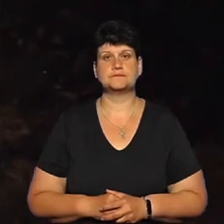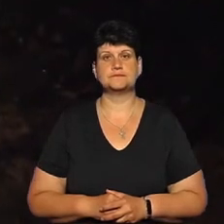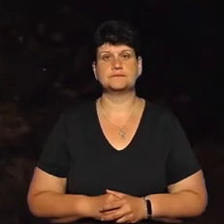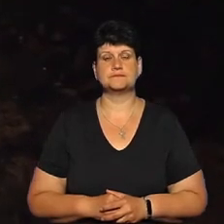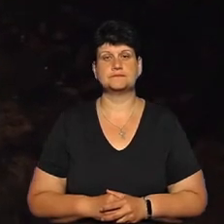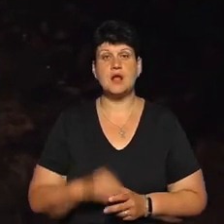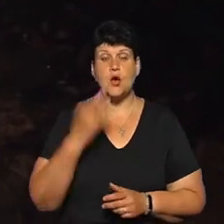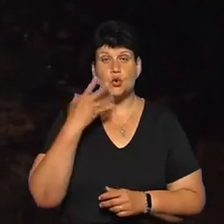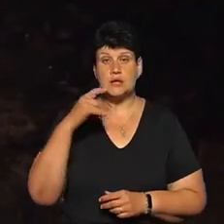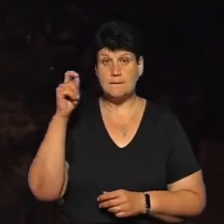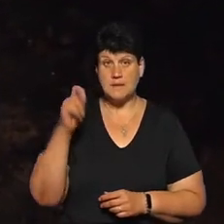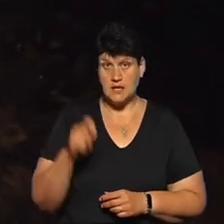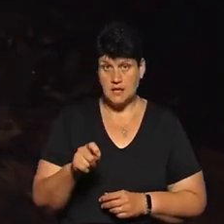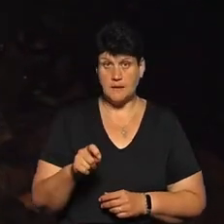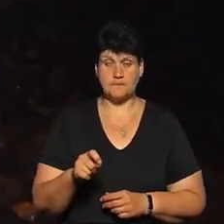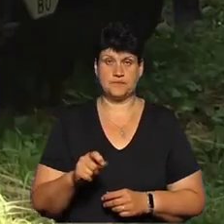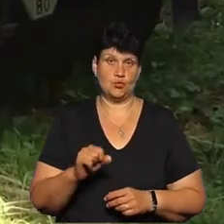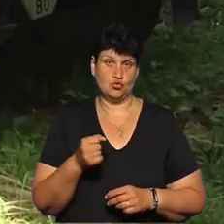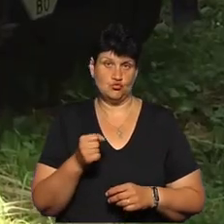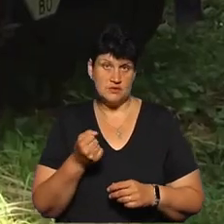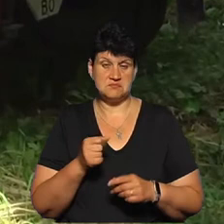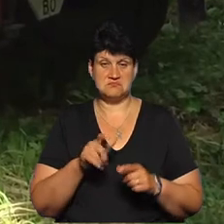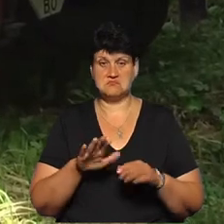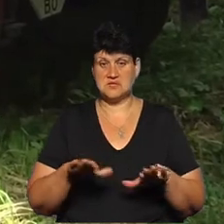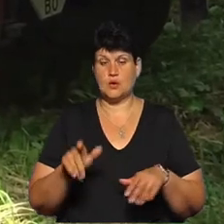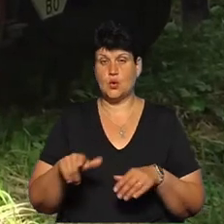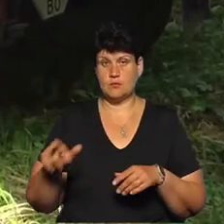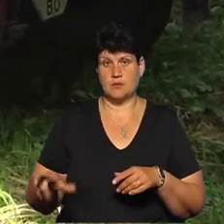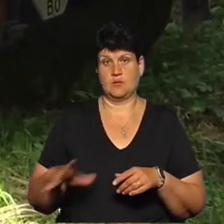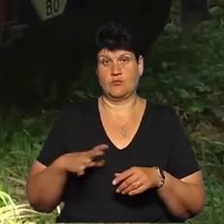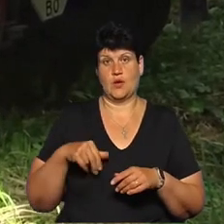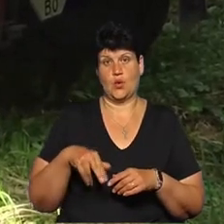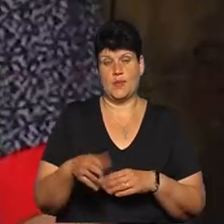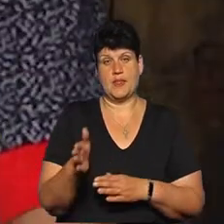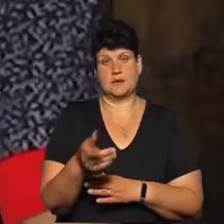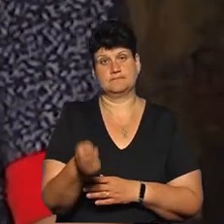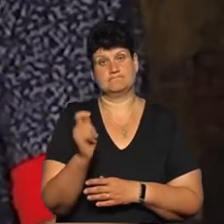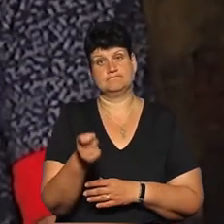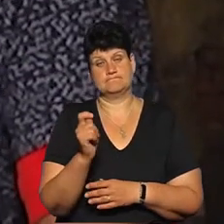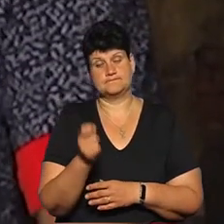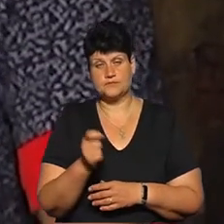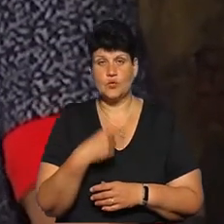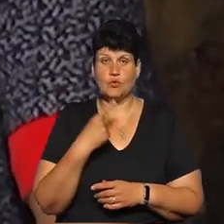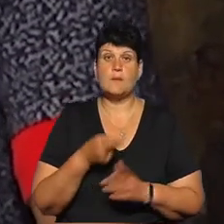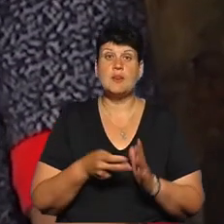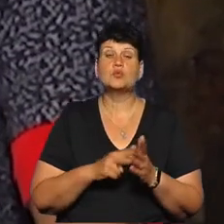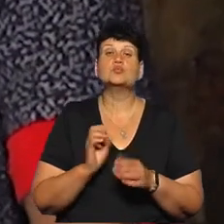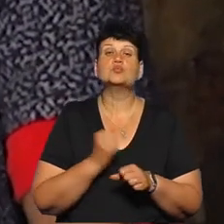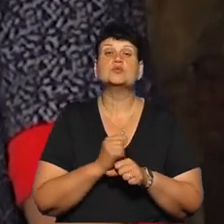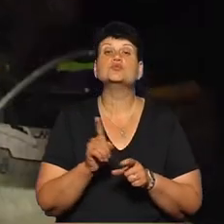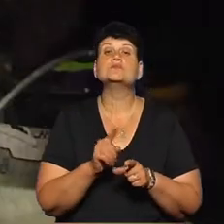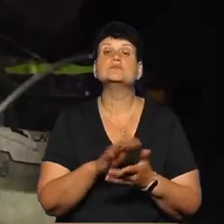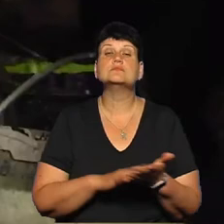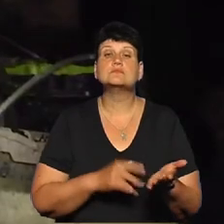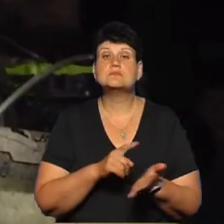Коли приїхав, каже Сергій, подружився з місцевими жителями. Часом ходить з ними на риболовлю. На запитання, що планують робити далі, відповідає так.